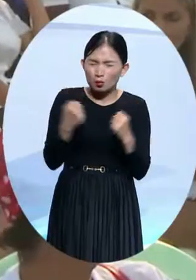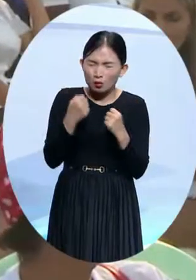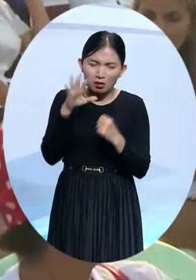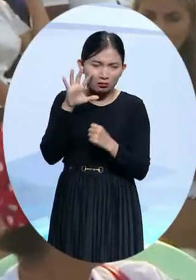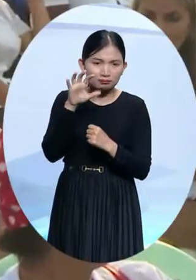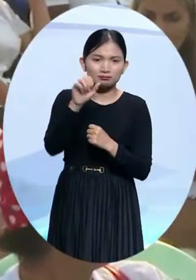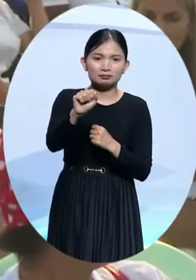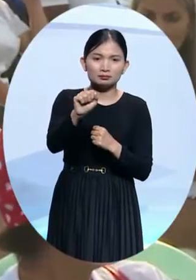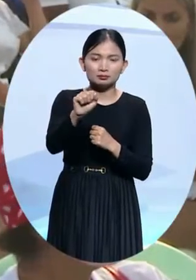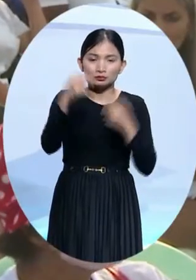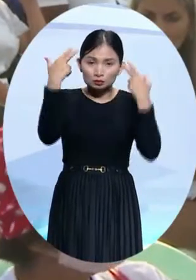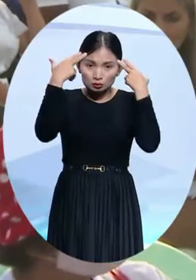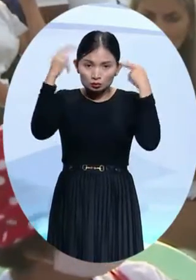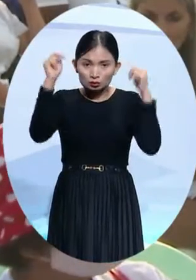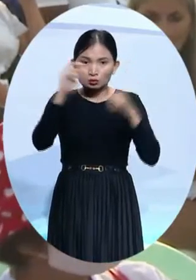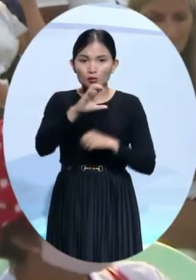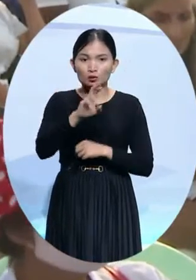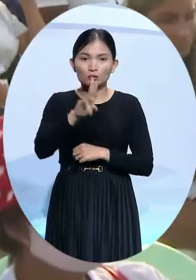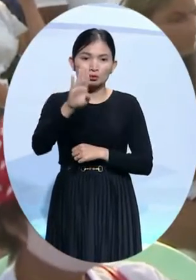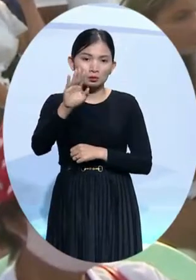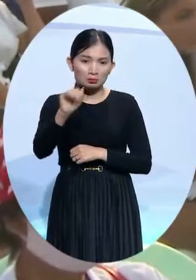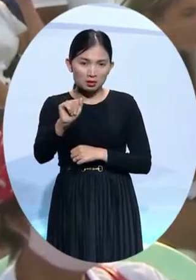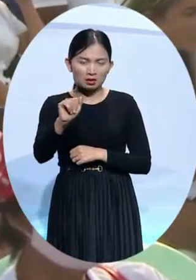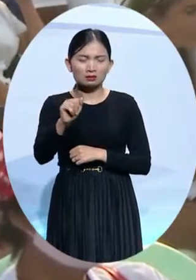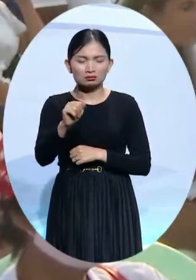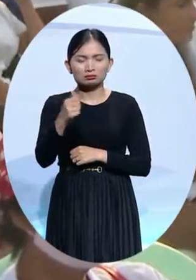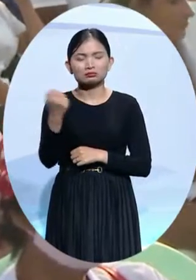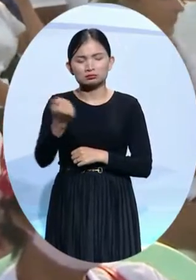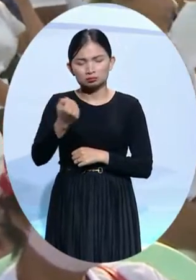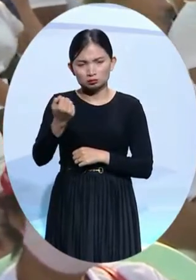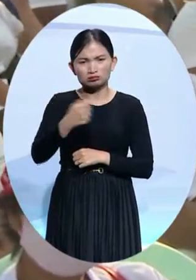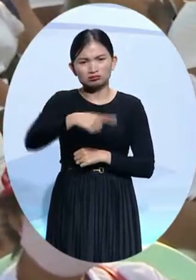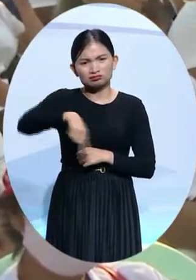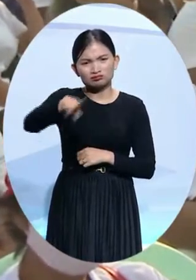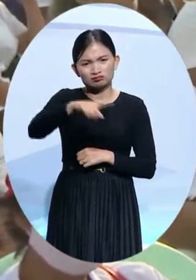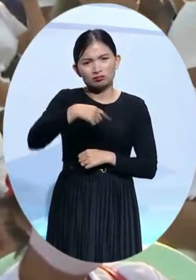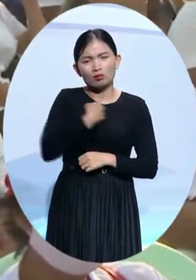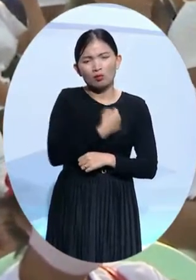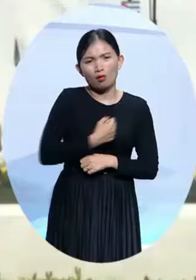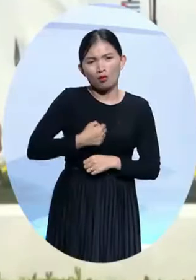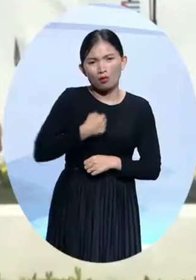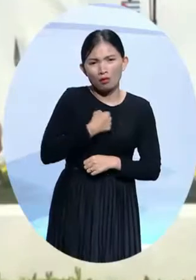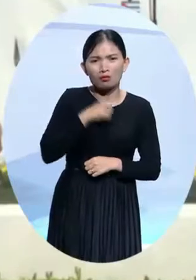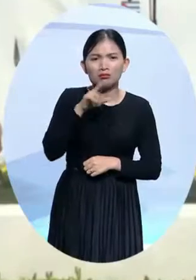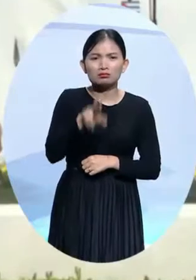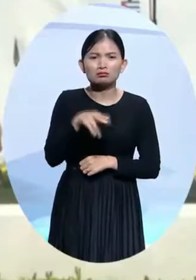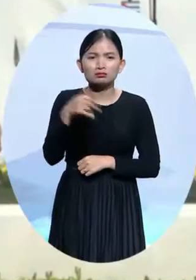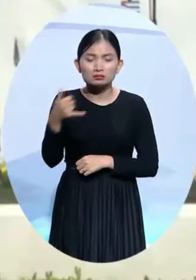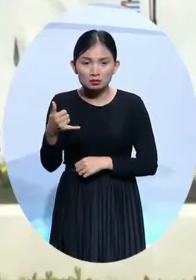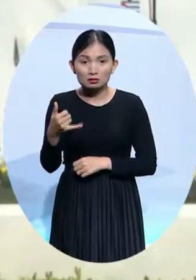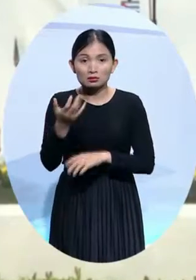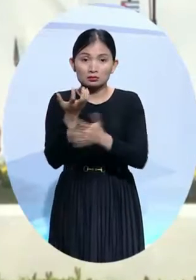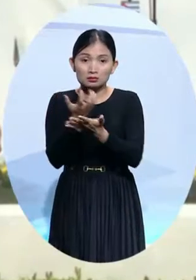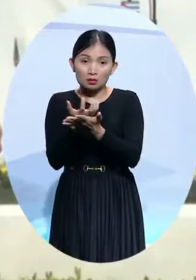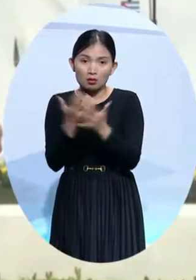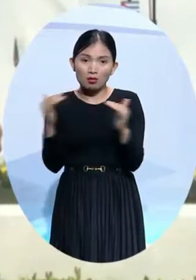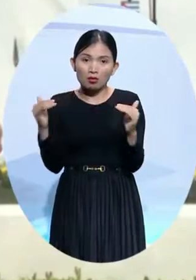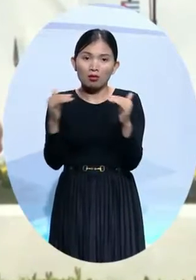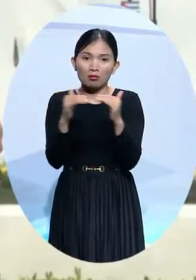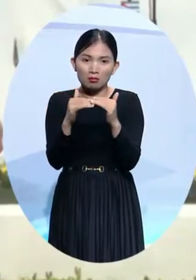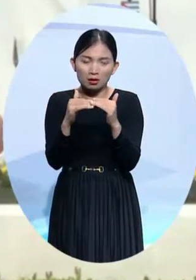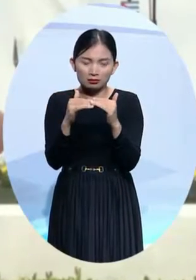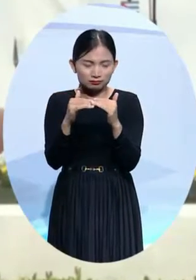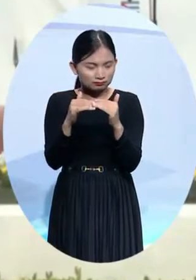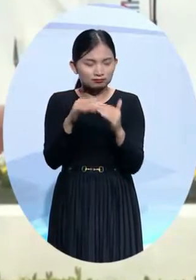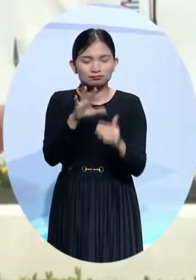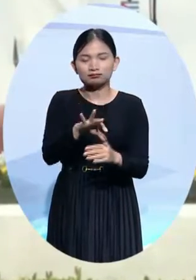Chủ tịch Cuba thừa nhận những khó khăn mà đất nước ông đang phải trải qua, nhưng ông khẳng định rằng công bằng xã hội tiếp tục là đường hướng trong các